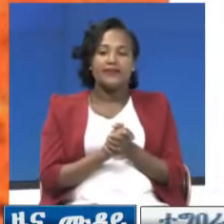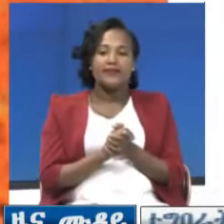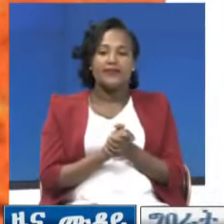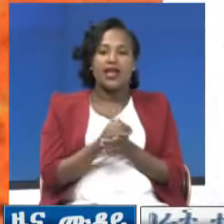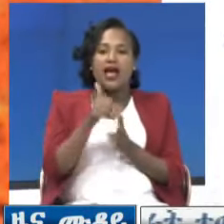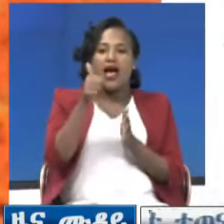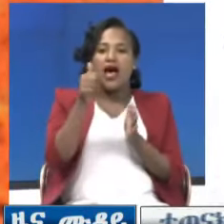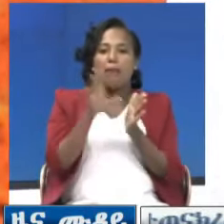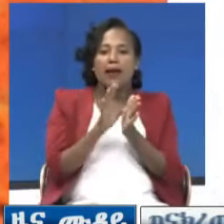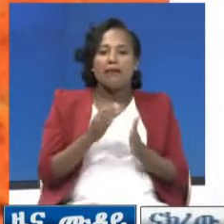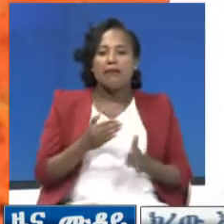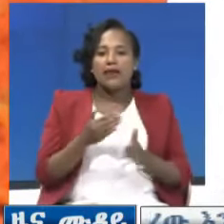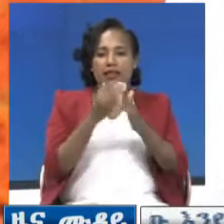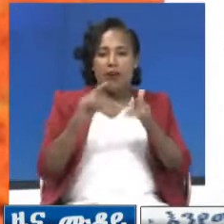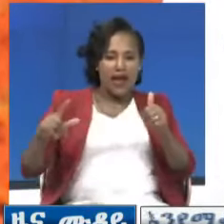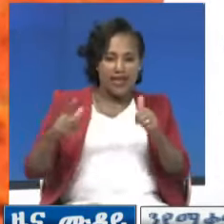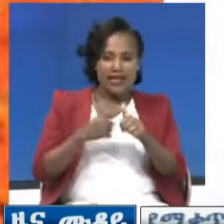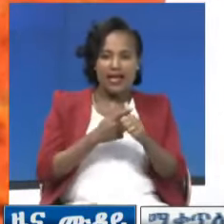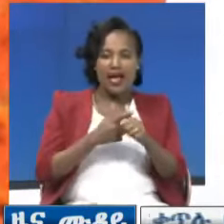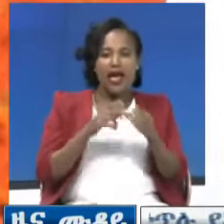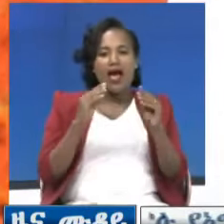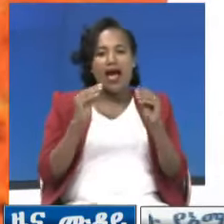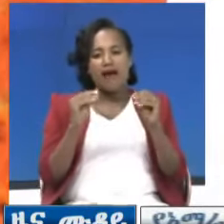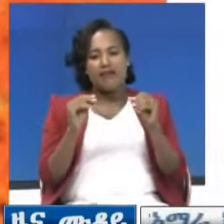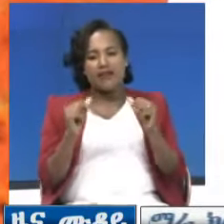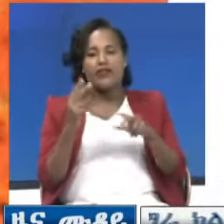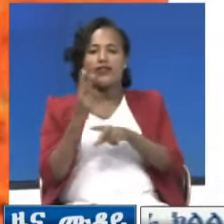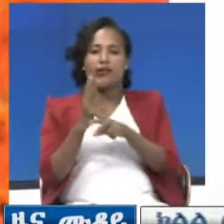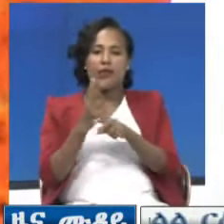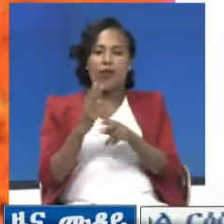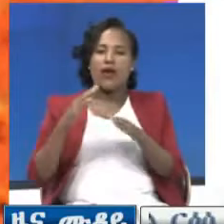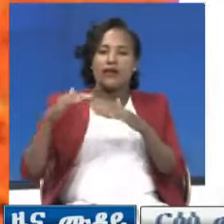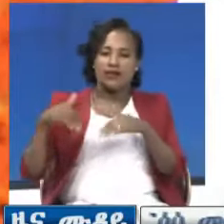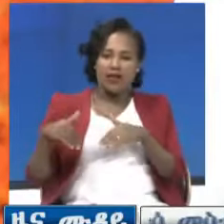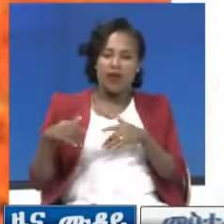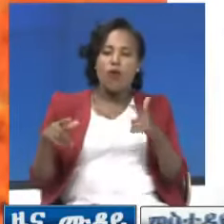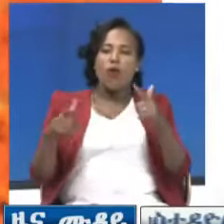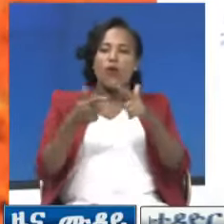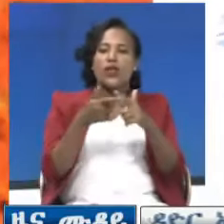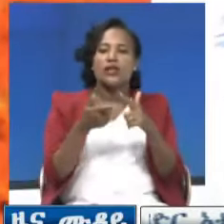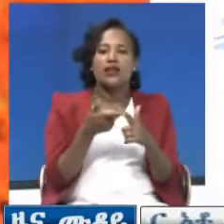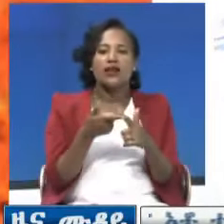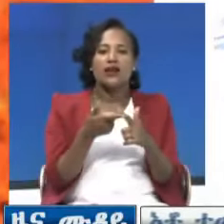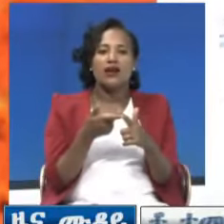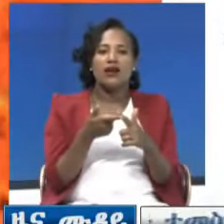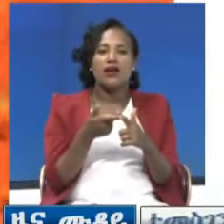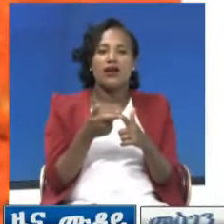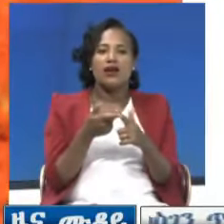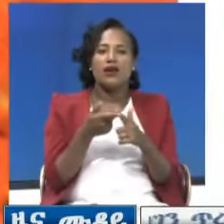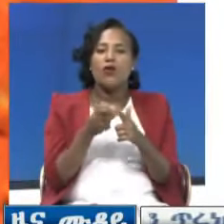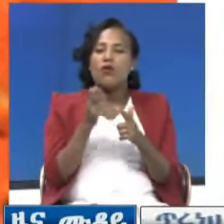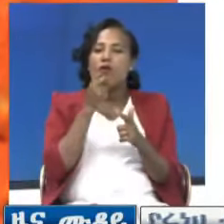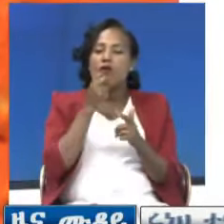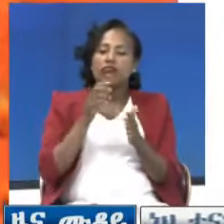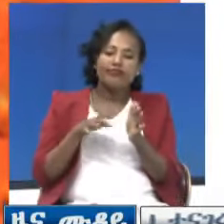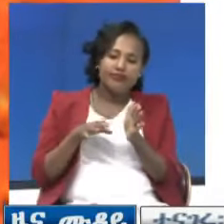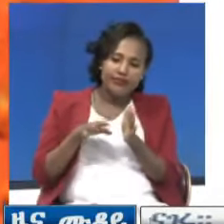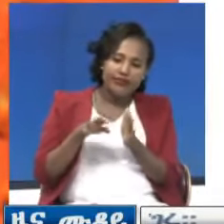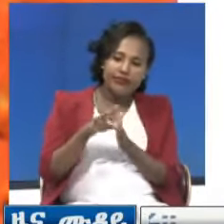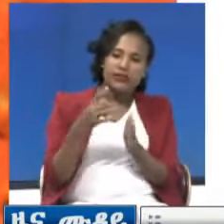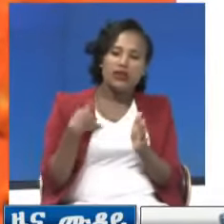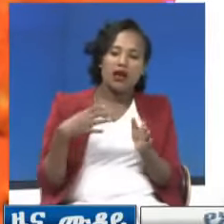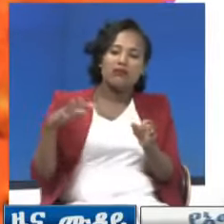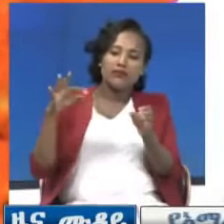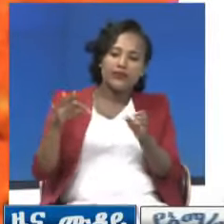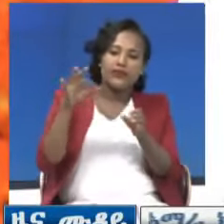አባይ መገደቡ አንደኛ ለምን አፈር ጠብቆ ያስቀራል፣ ሁለተኛ ወራጆችን ውሃኛ ተክልምና